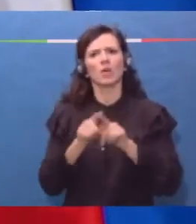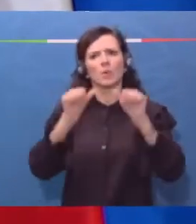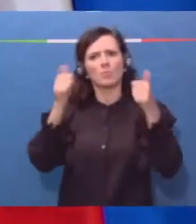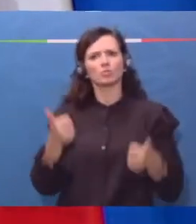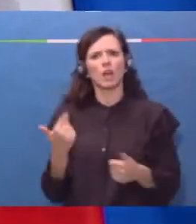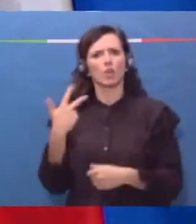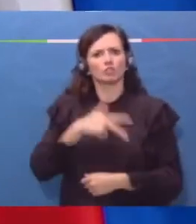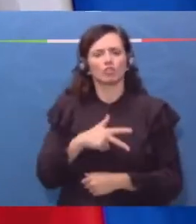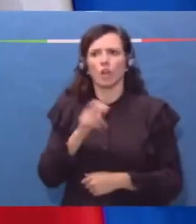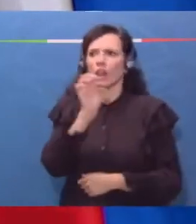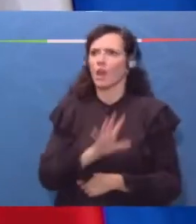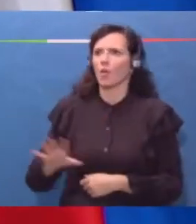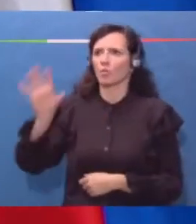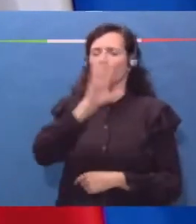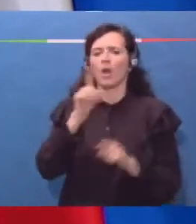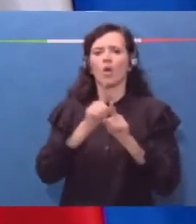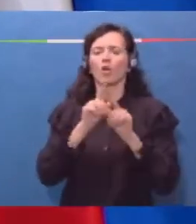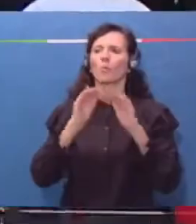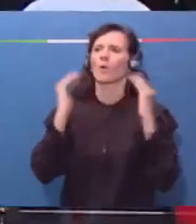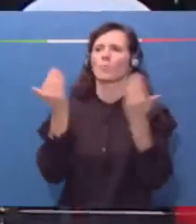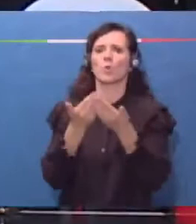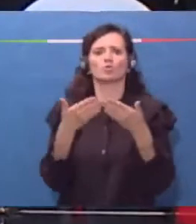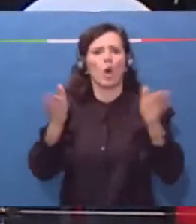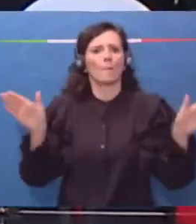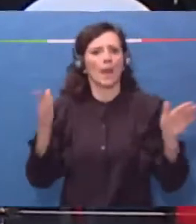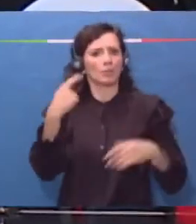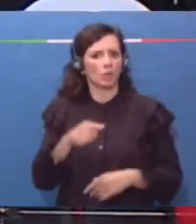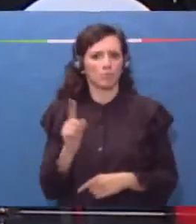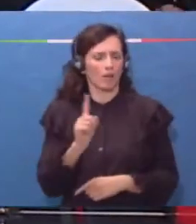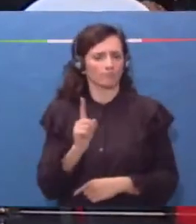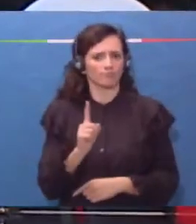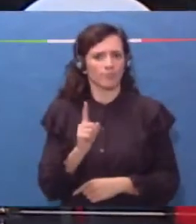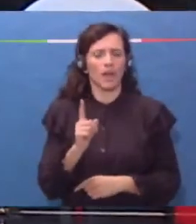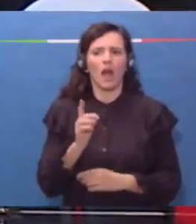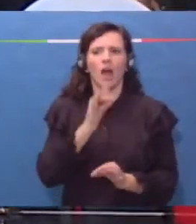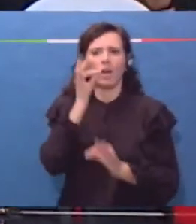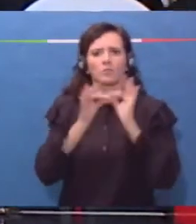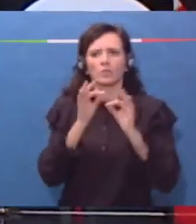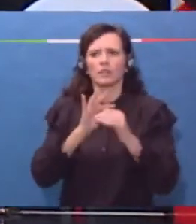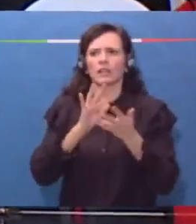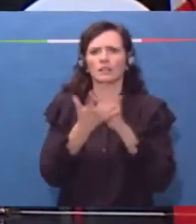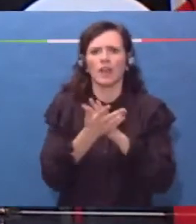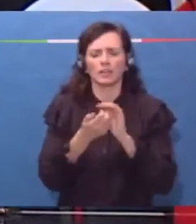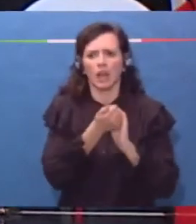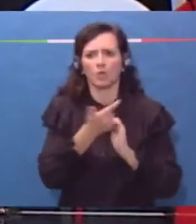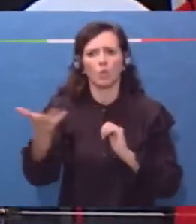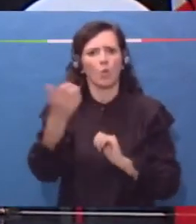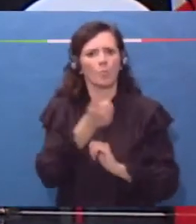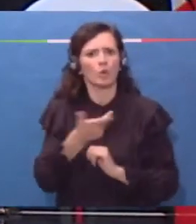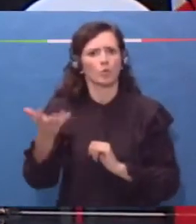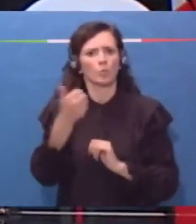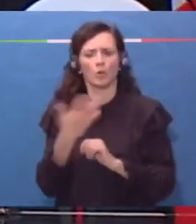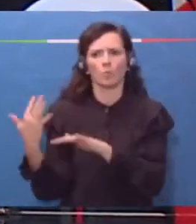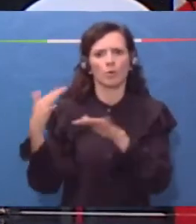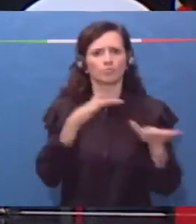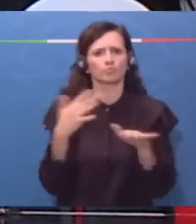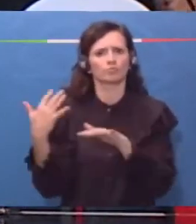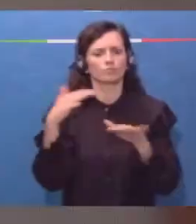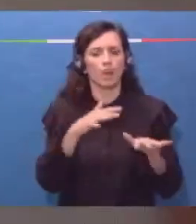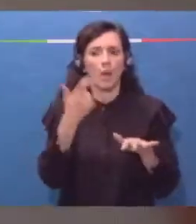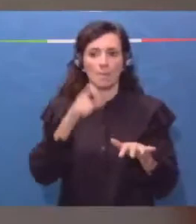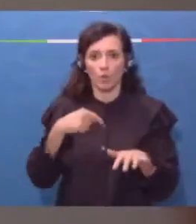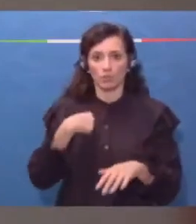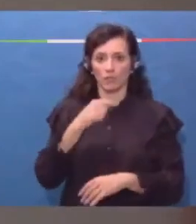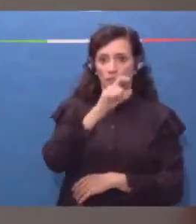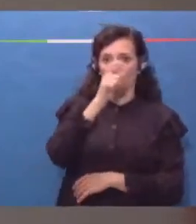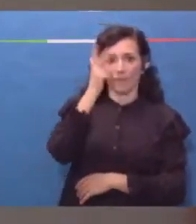è compatibile in un mondo aperto con ciò. Saranno sempre più numerosi coloro che verranno, perché il nostro modello è migliore